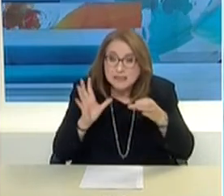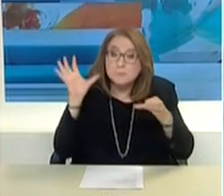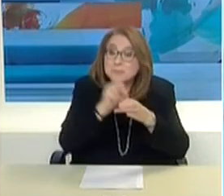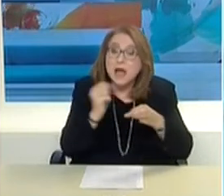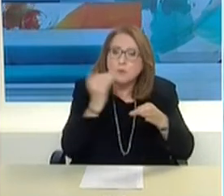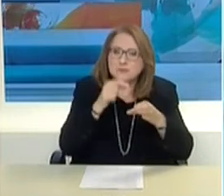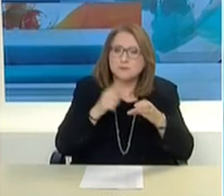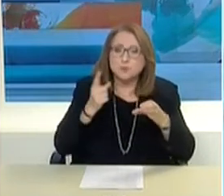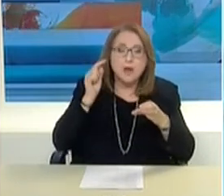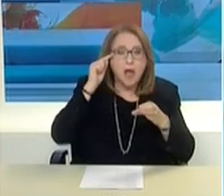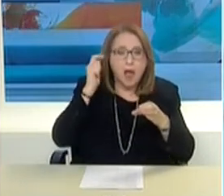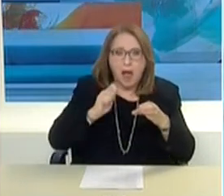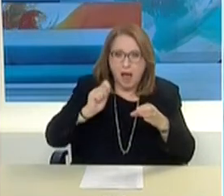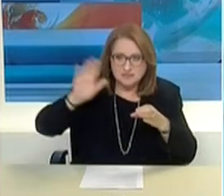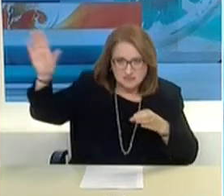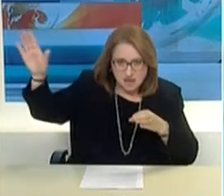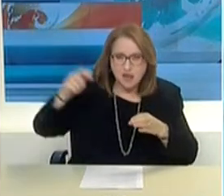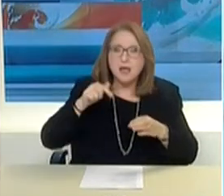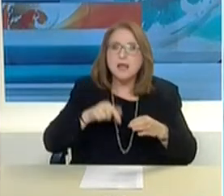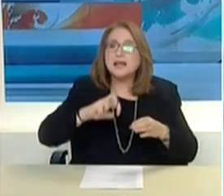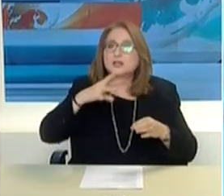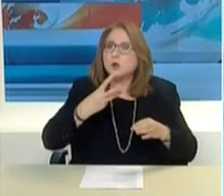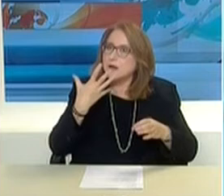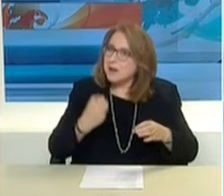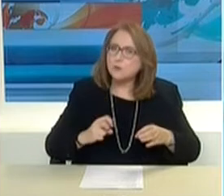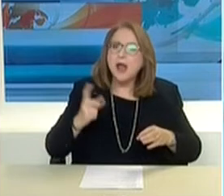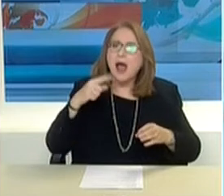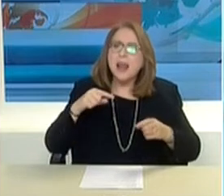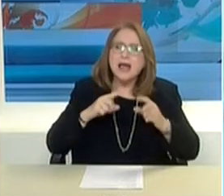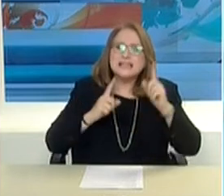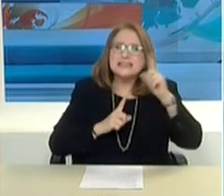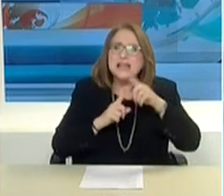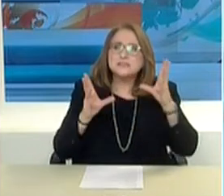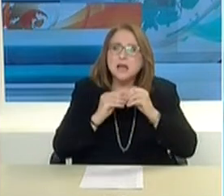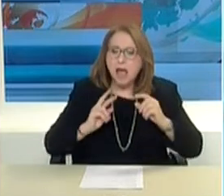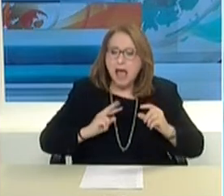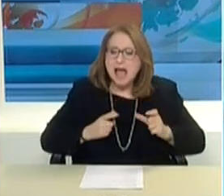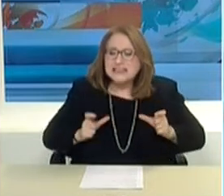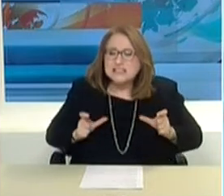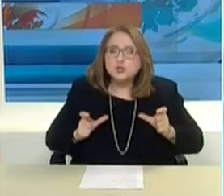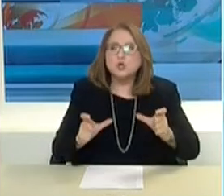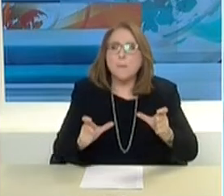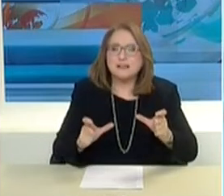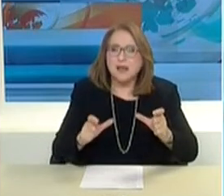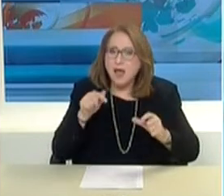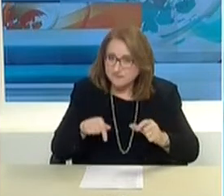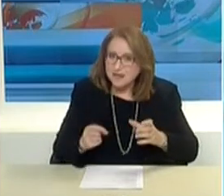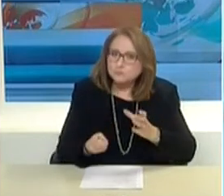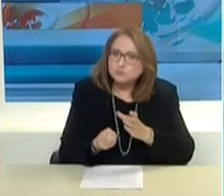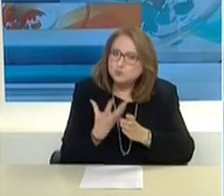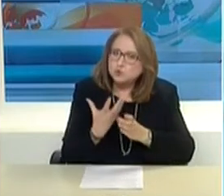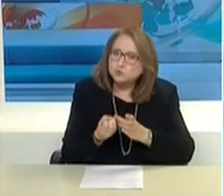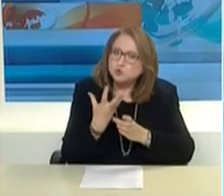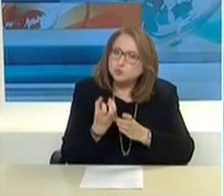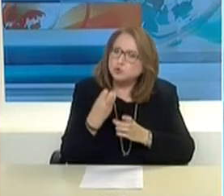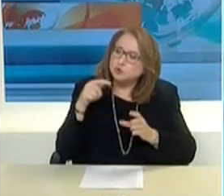οποία σιγά σιγά και δειλά δειλά βλέπουν το φως δημοσιότητας και κάποια από αυτά είναι εγκεκριμένα. Η πρώτη μορφή